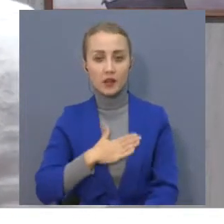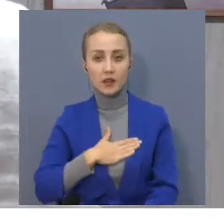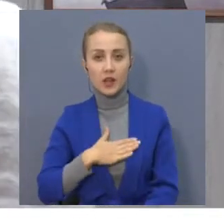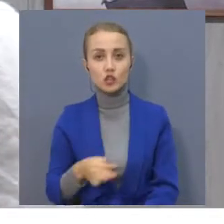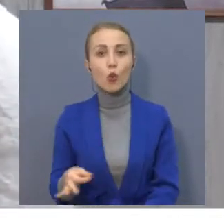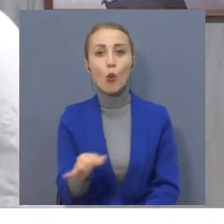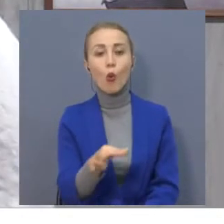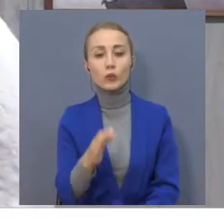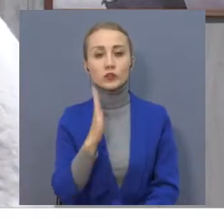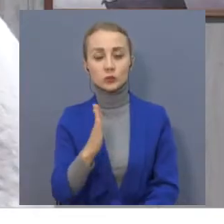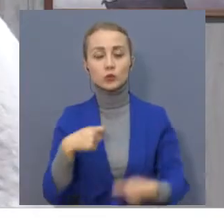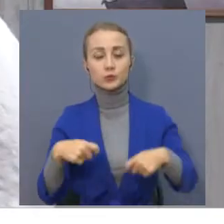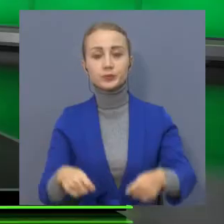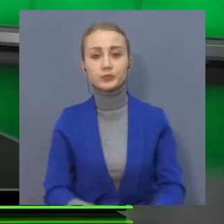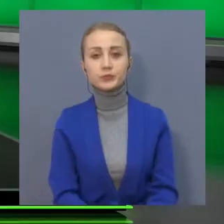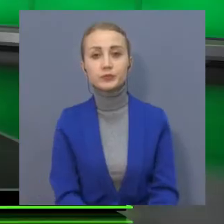қатысады.